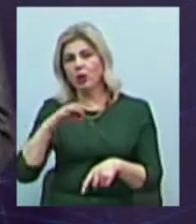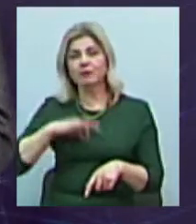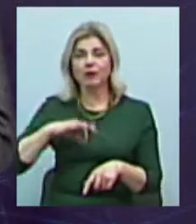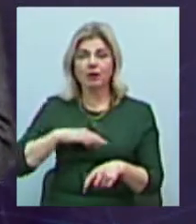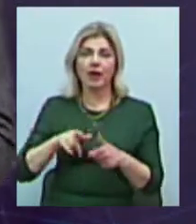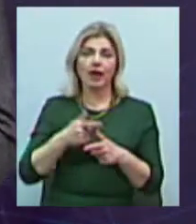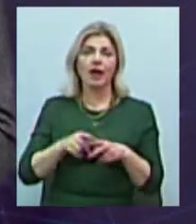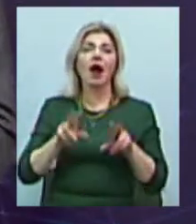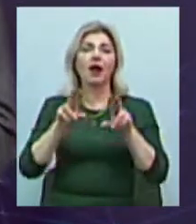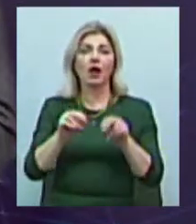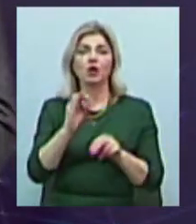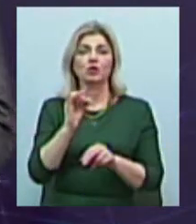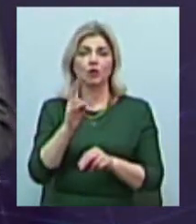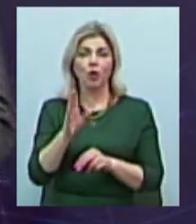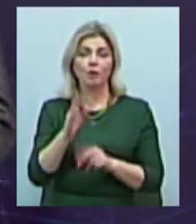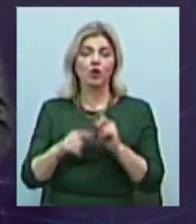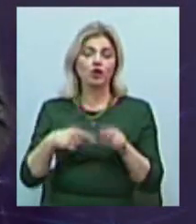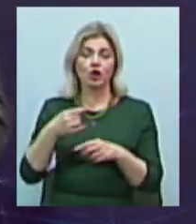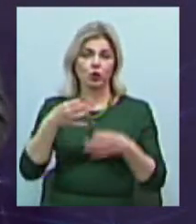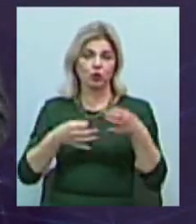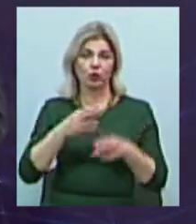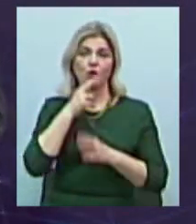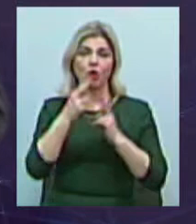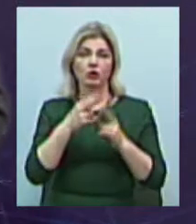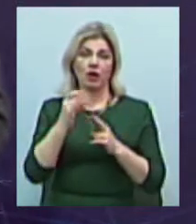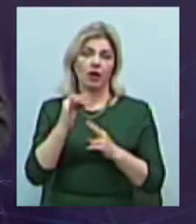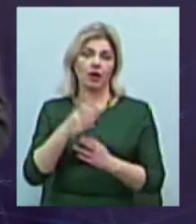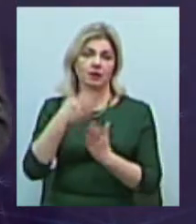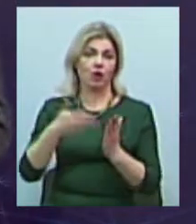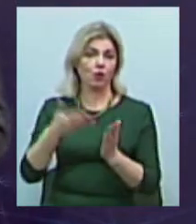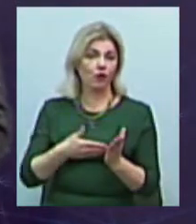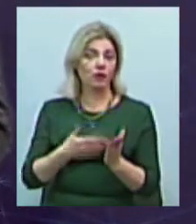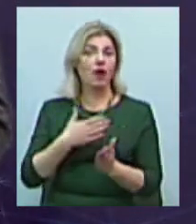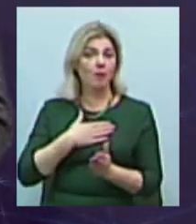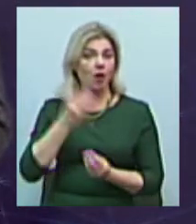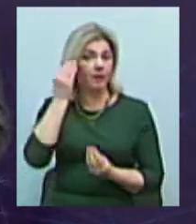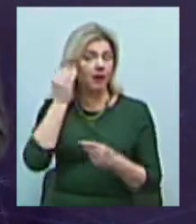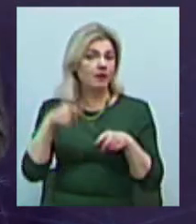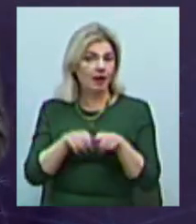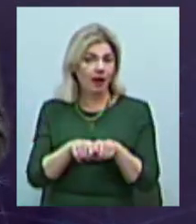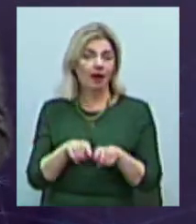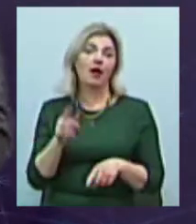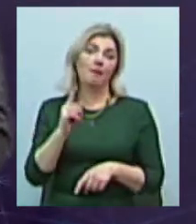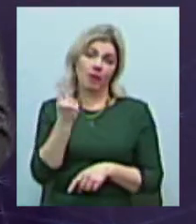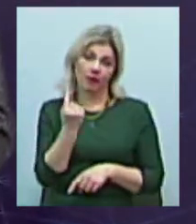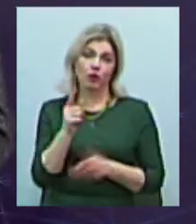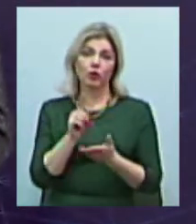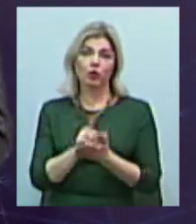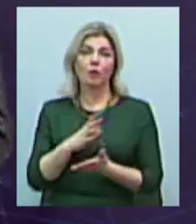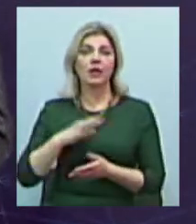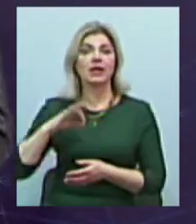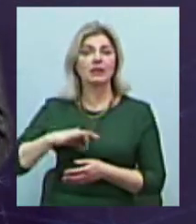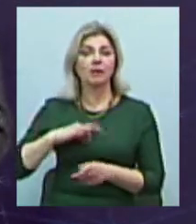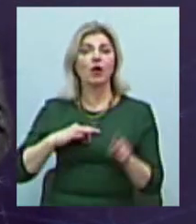і гарантійний термін він буде через суд оскаржувати і скасовувати. Тому моя позиція така, що, по-перше, має експлуатувати